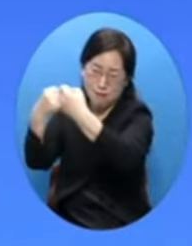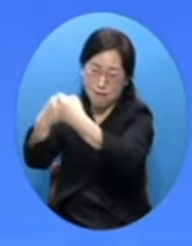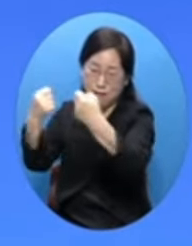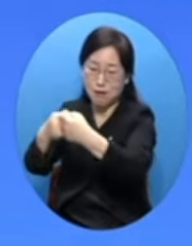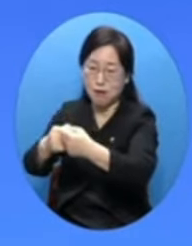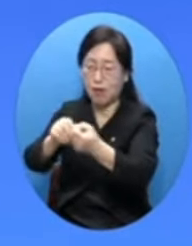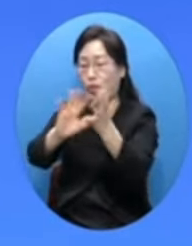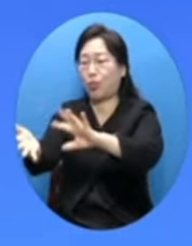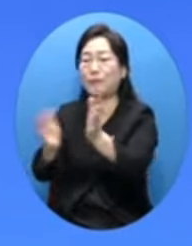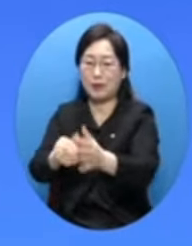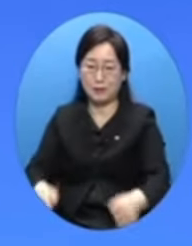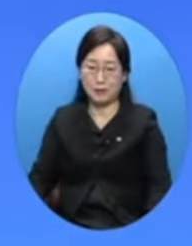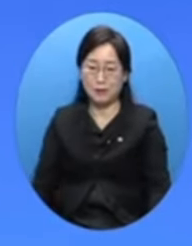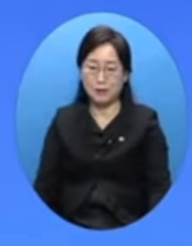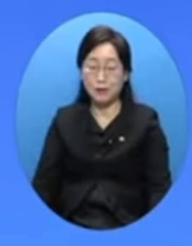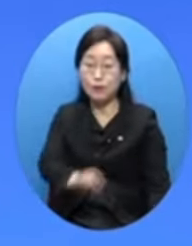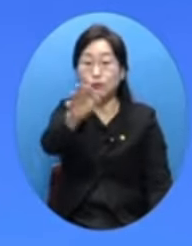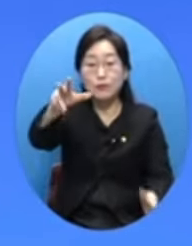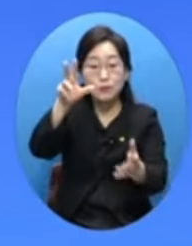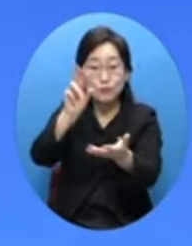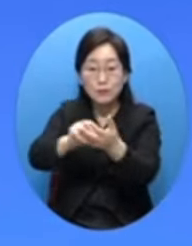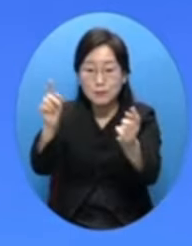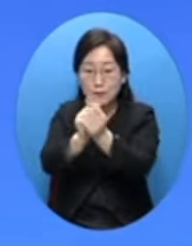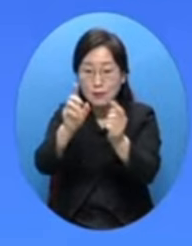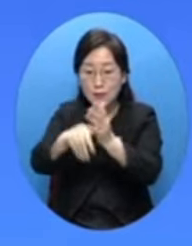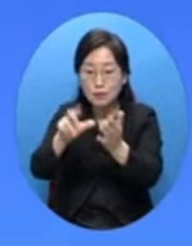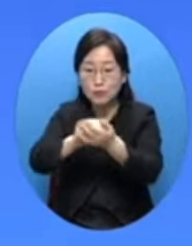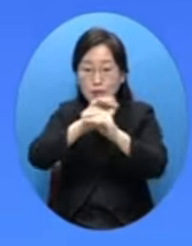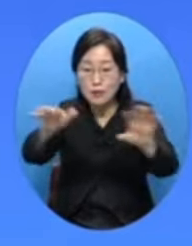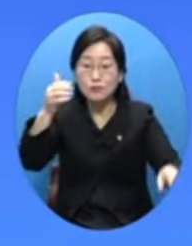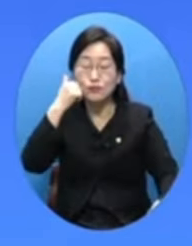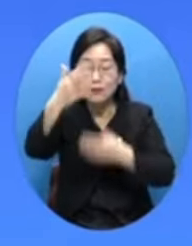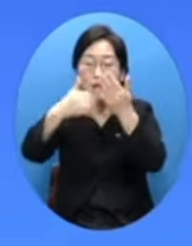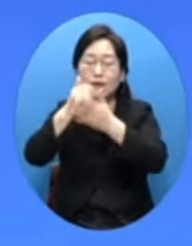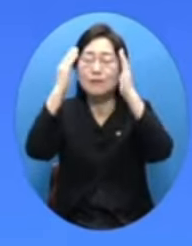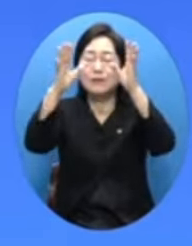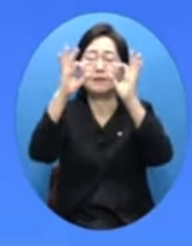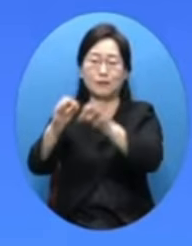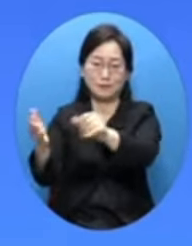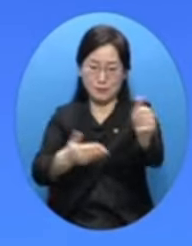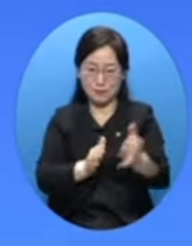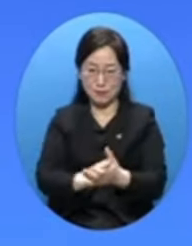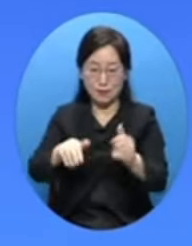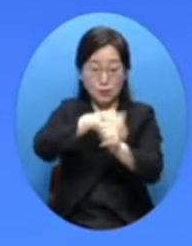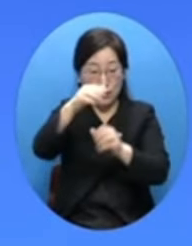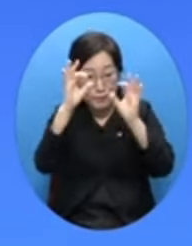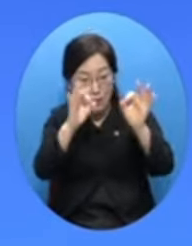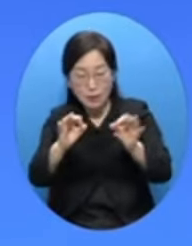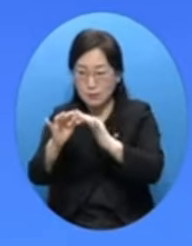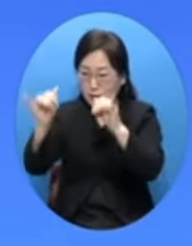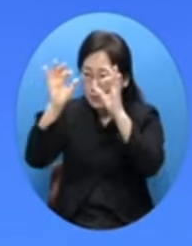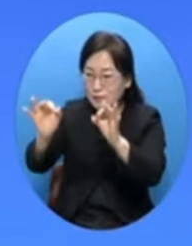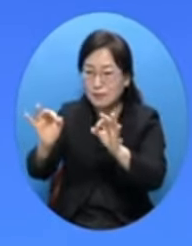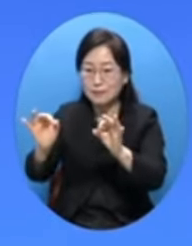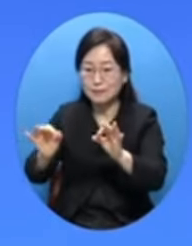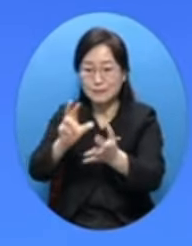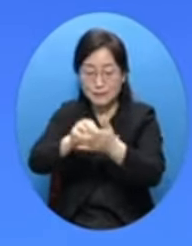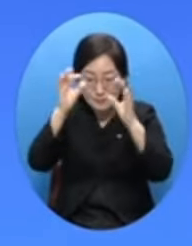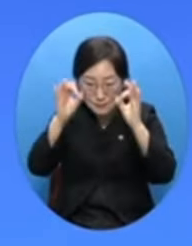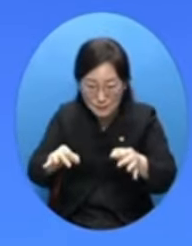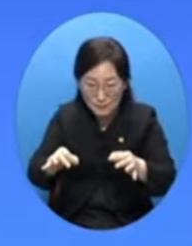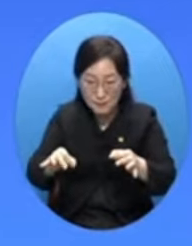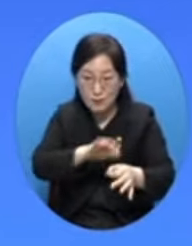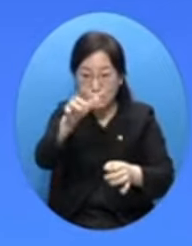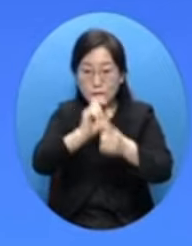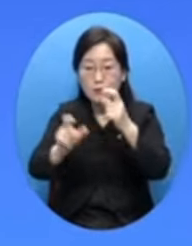만 것입니다 문제를 만났을 때 문제 해결자 되신 하나님을 바라보시기 바랍니다 환경을 바라보고 사람을 바라보고 문제를 바라보면